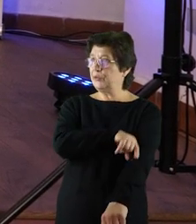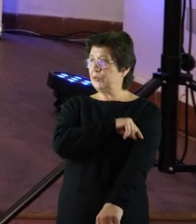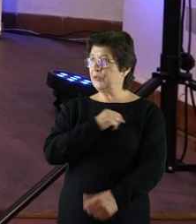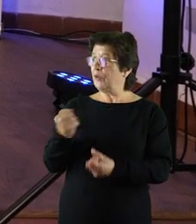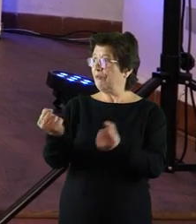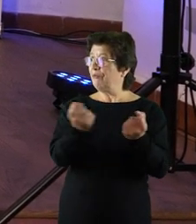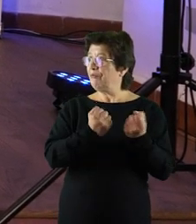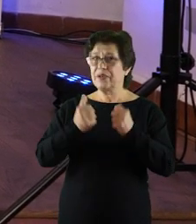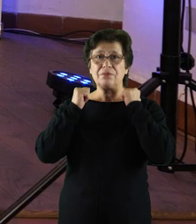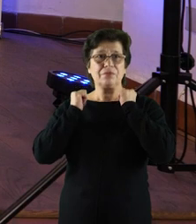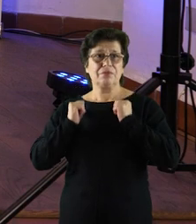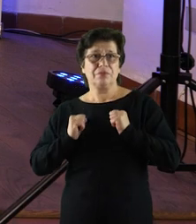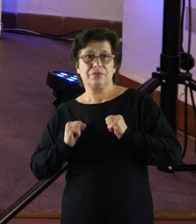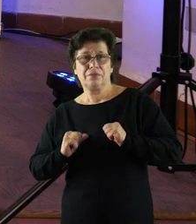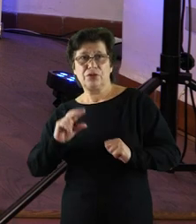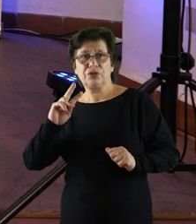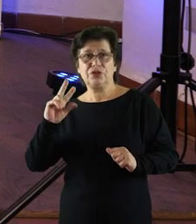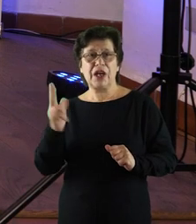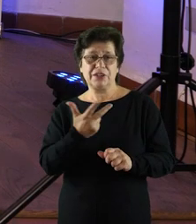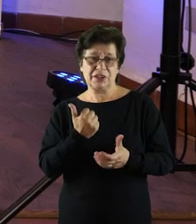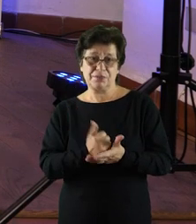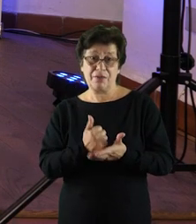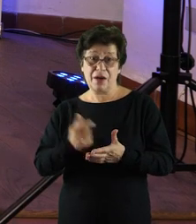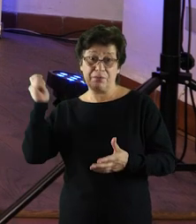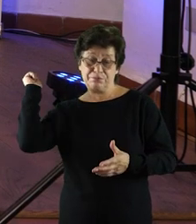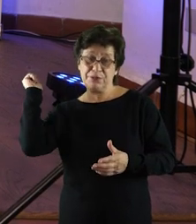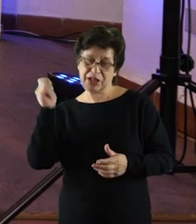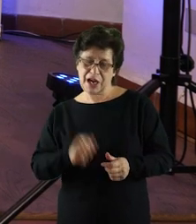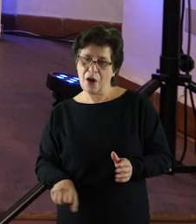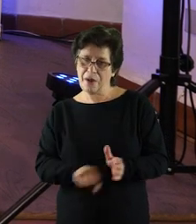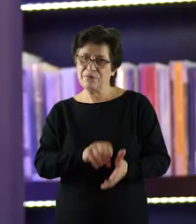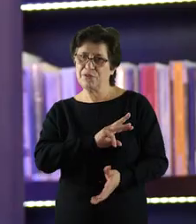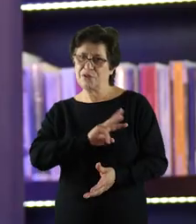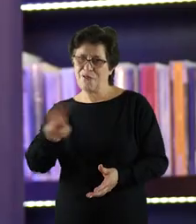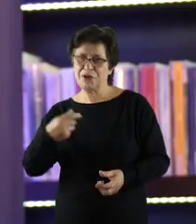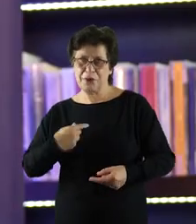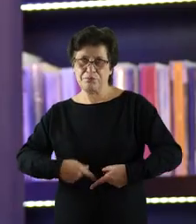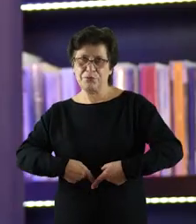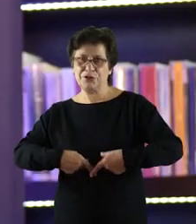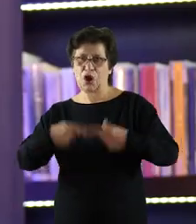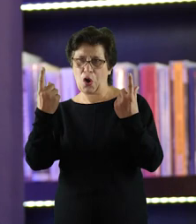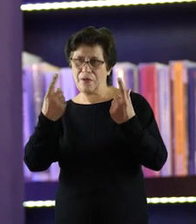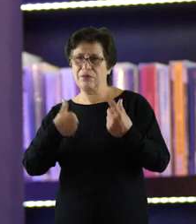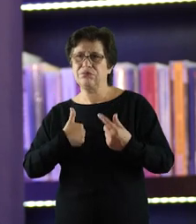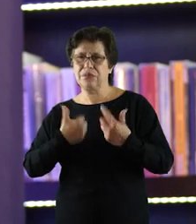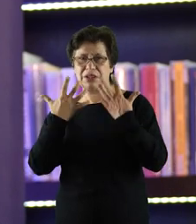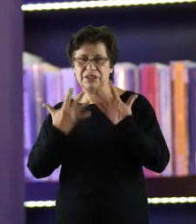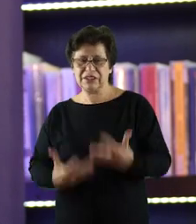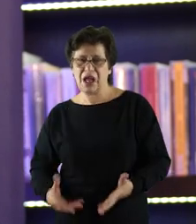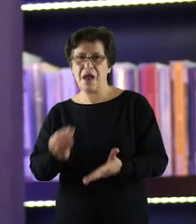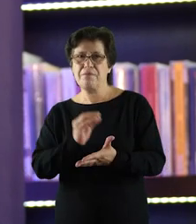I trzecia, najważniejsza. Być może przyjechałam do was po to, żeby się przekonać, że ja chcę pisać dla was książki, bo na